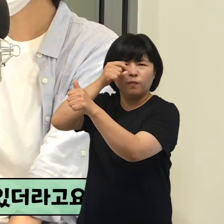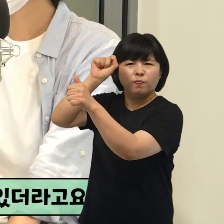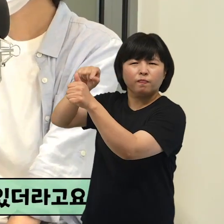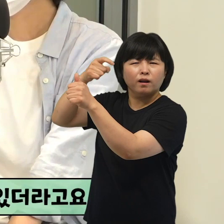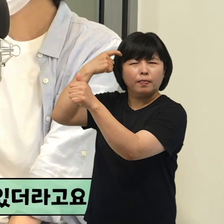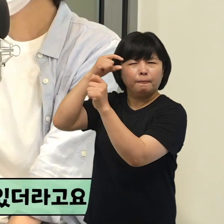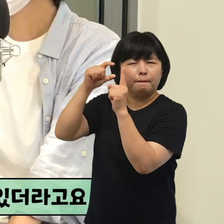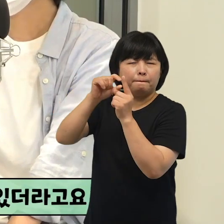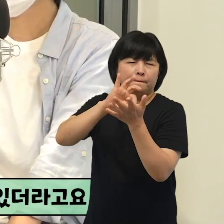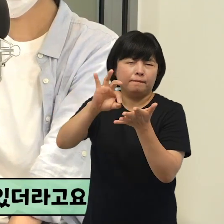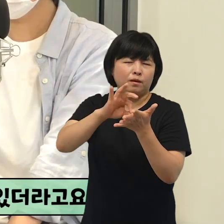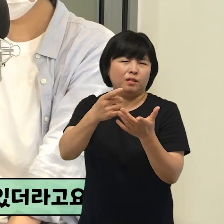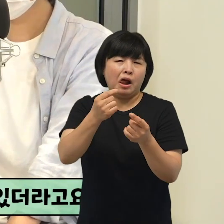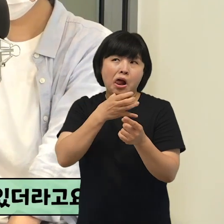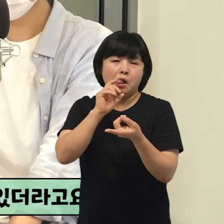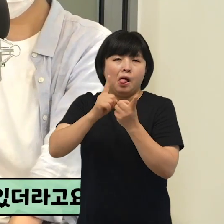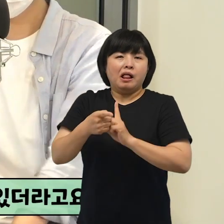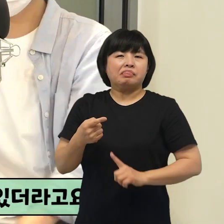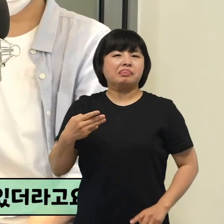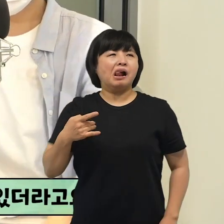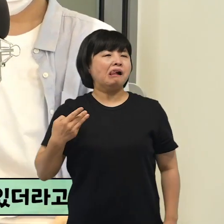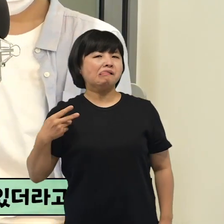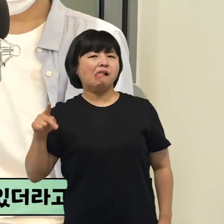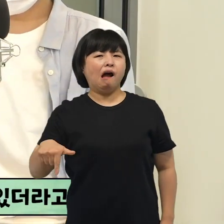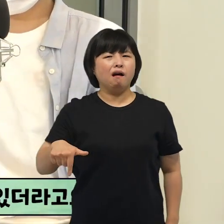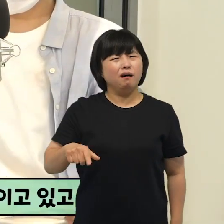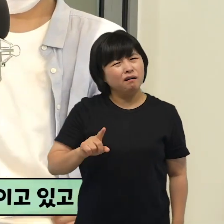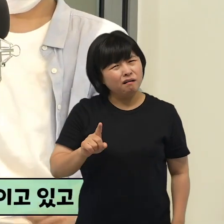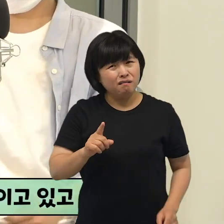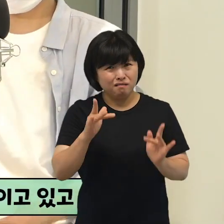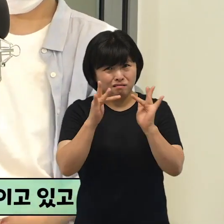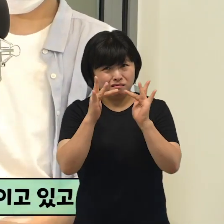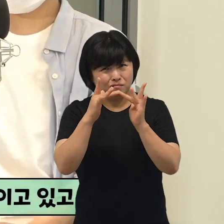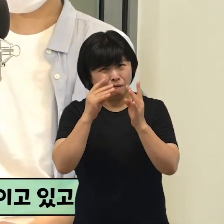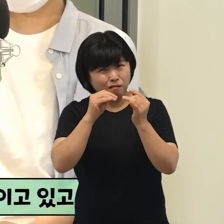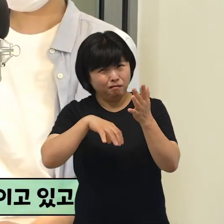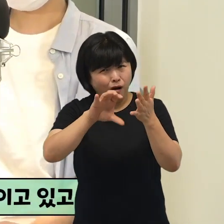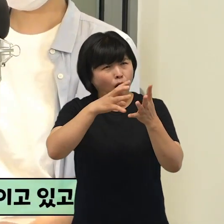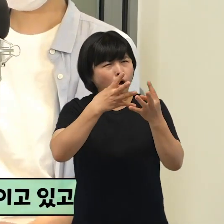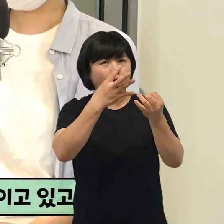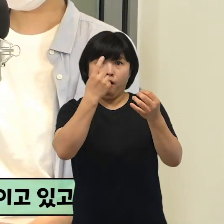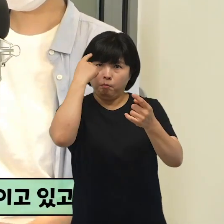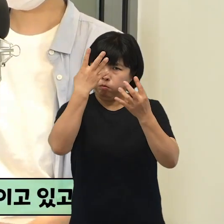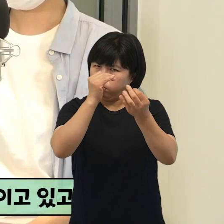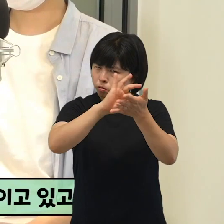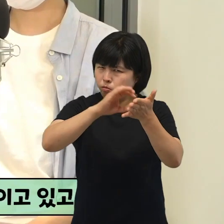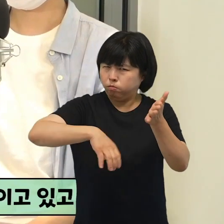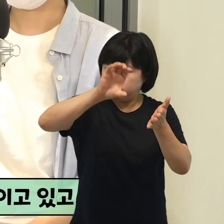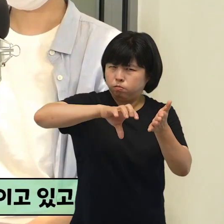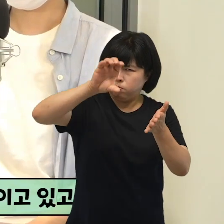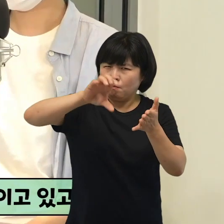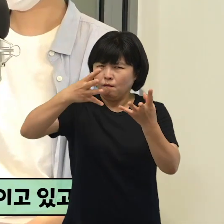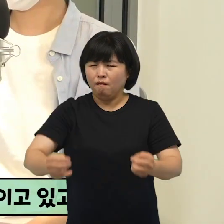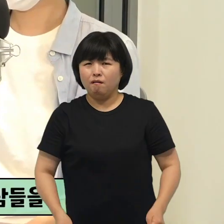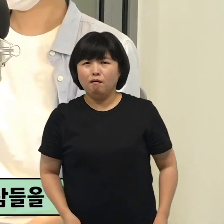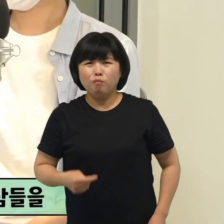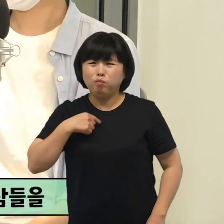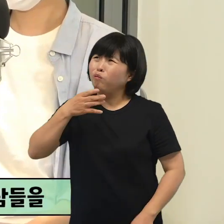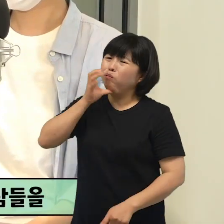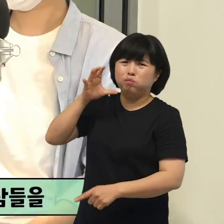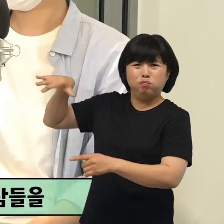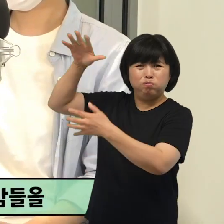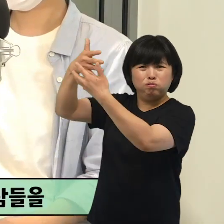그런 노인을 혐오하는 그런 단어로 쓰이고 있더라고요. 인터넷에서 생각보다 되게 많이 쓰이고 있고